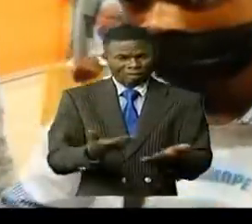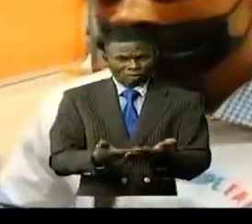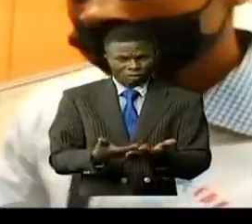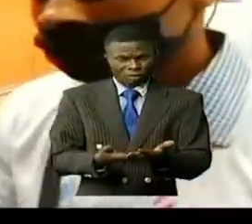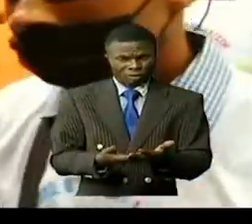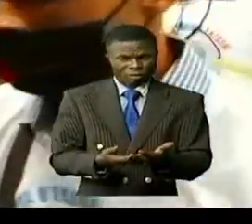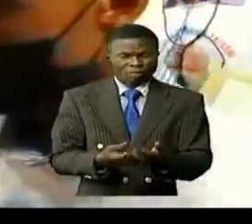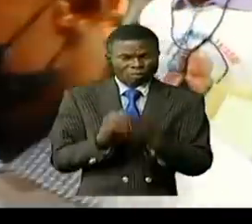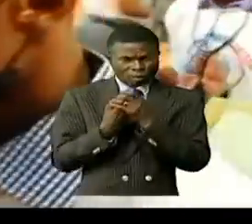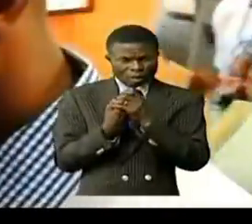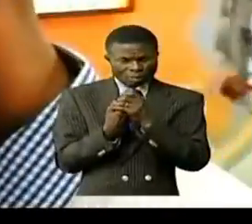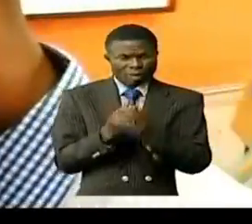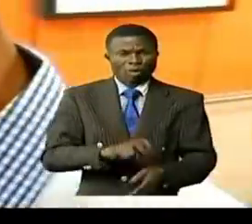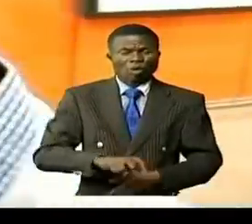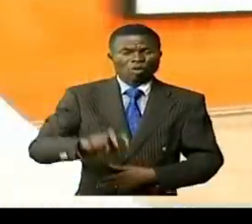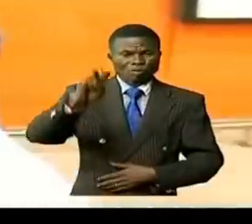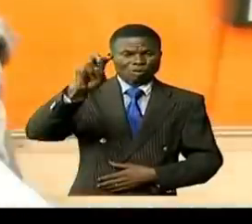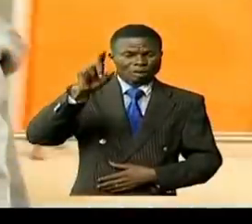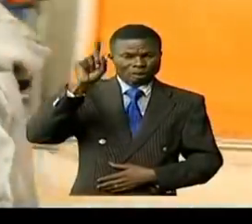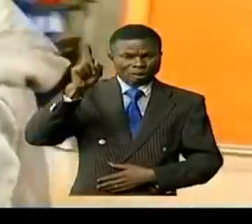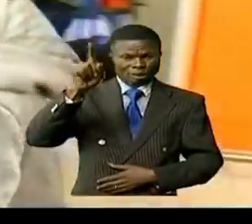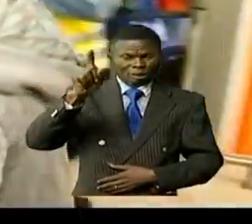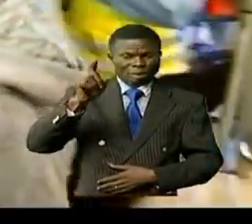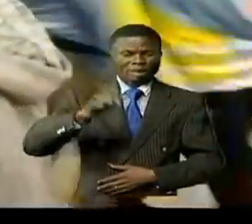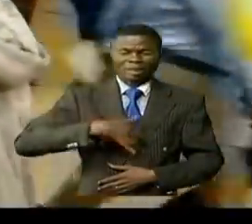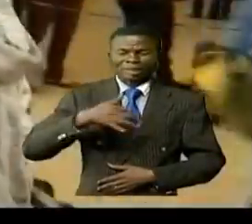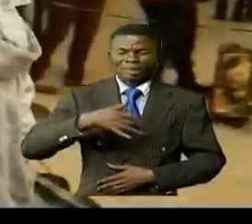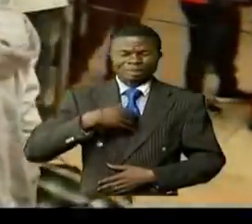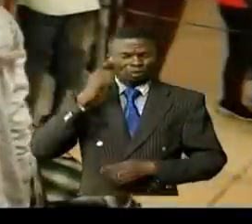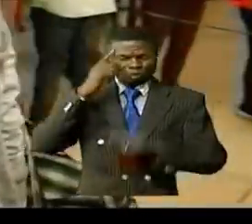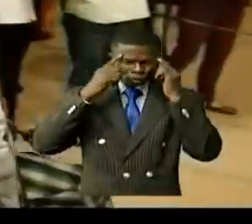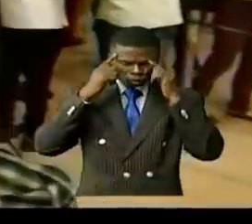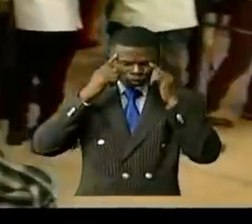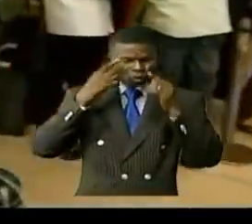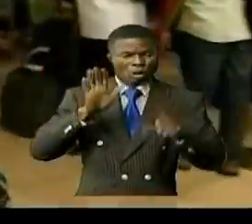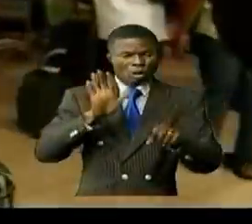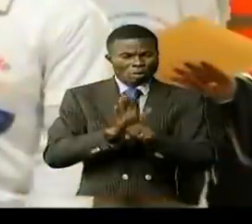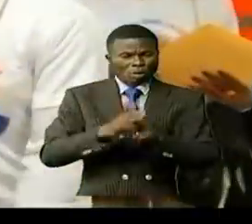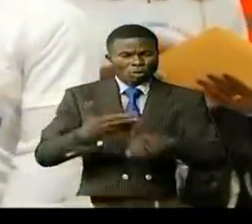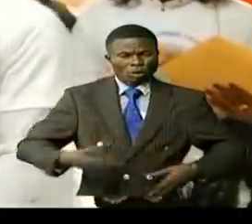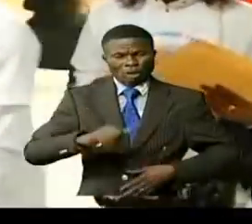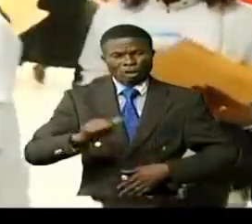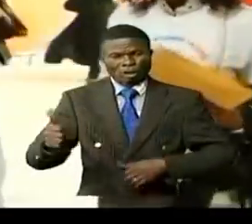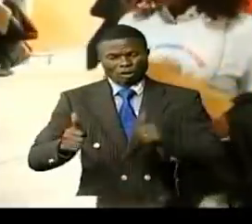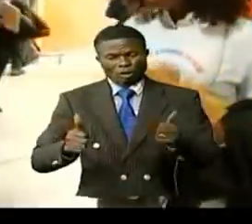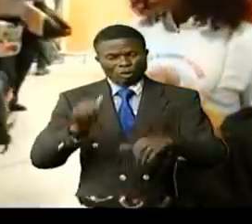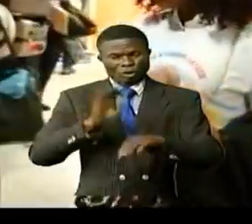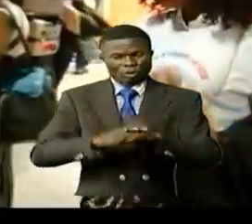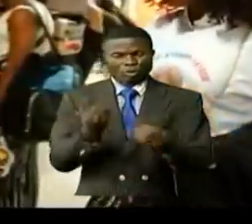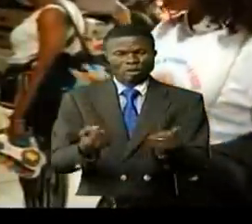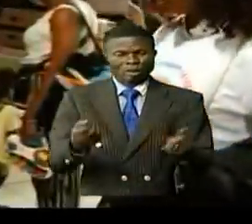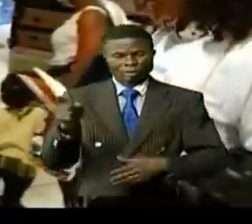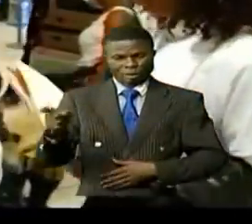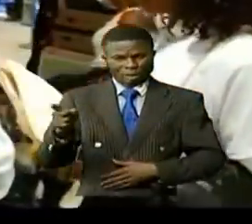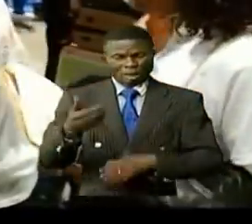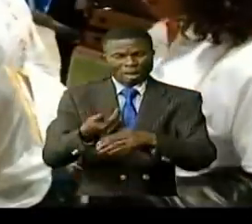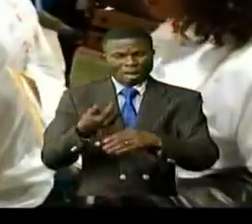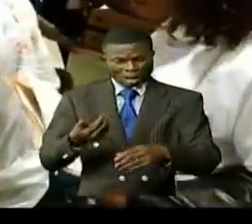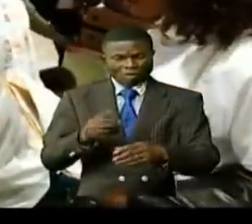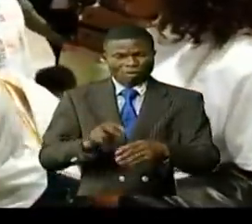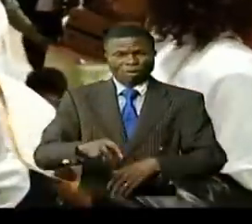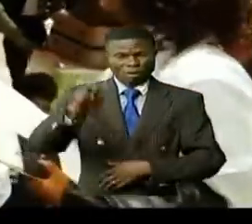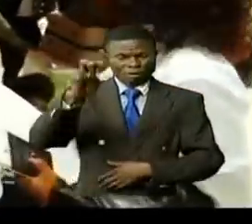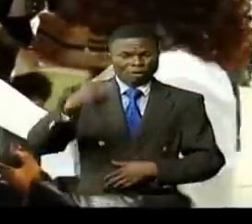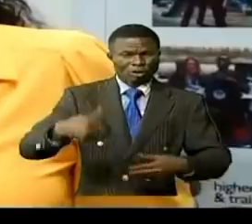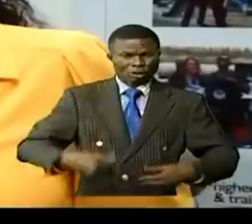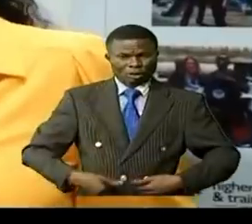quelques heures de leur départ pour Chypre, un sentiment de stress mêlé de joie pour certains semblait les envahir. Peu avant ces instants, ces